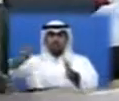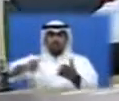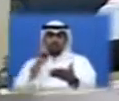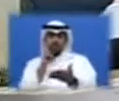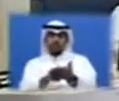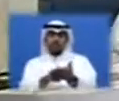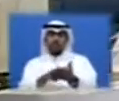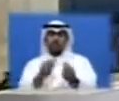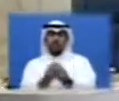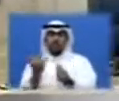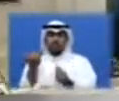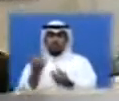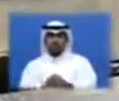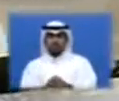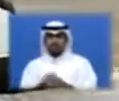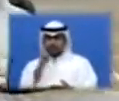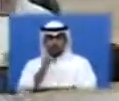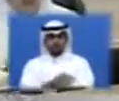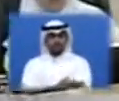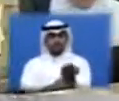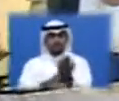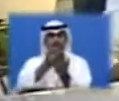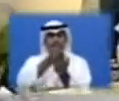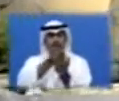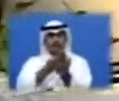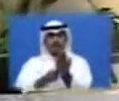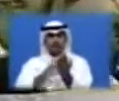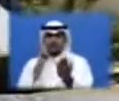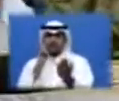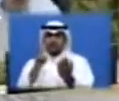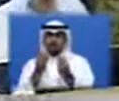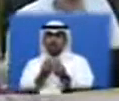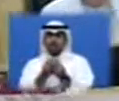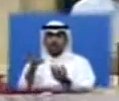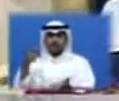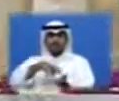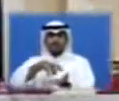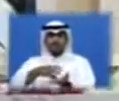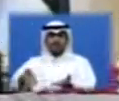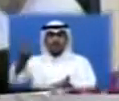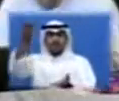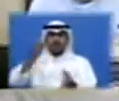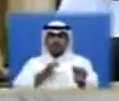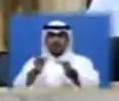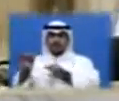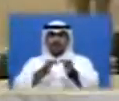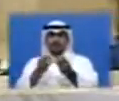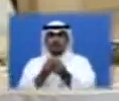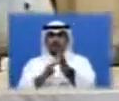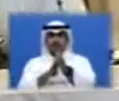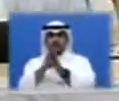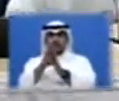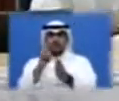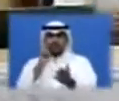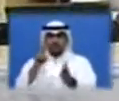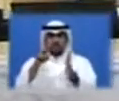على التقرير المقدم من الأمانة العامة للمجلس الأعلى للتخطيط والتنمية بشأن الموقف التشريعي